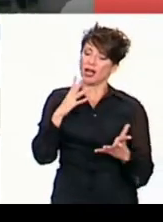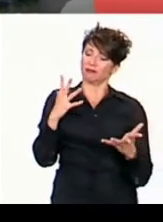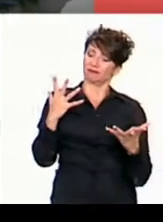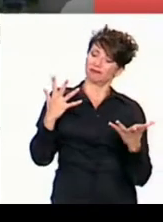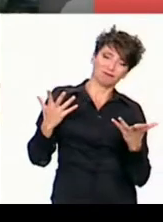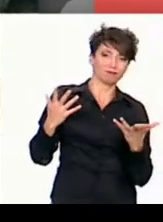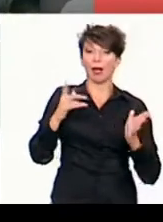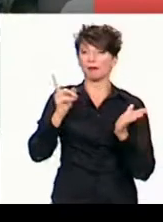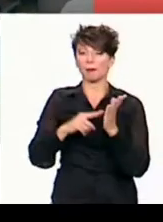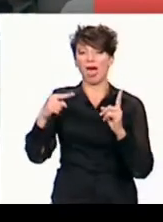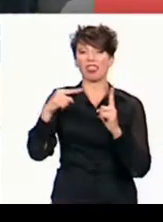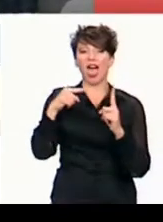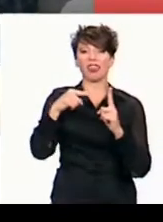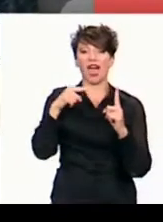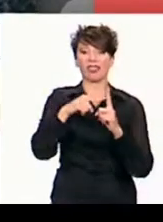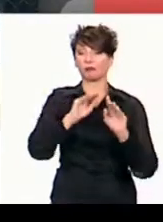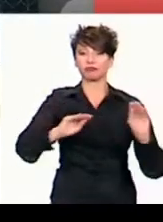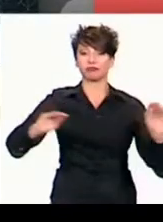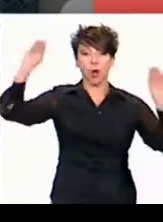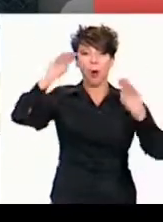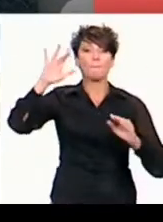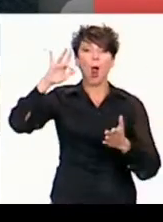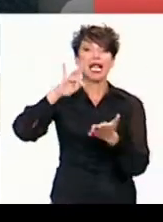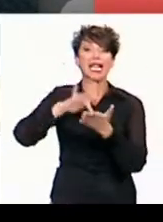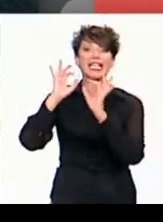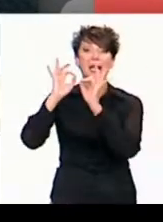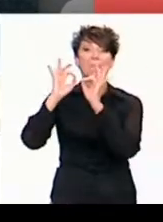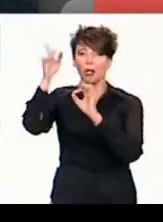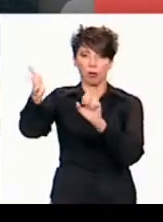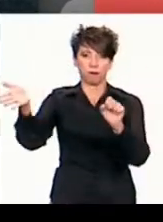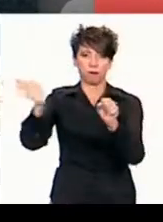κατανομή θα γίνει σε όλη την Ελλάδα εκτός της Κεντρικής Μακεδονίας και της Ηπείρου, οι οποίες είναι ήδη επιβαρημένες.